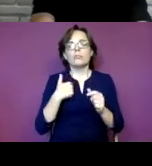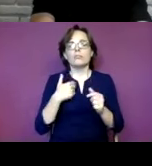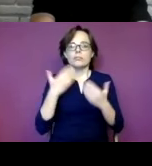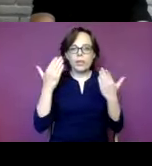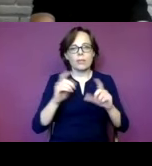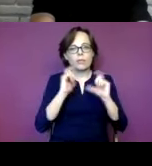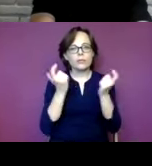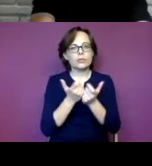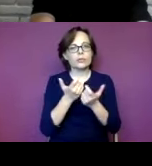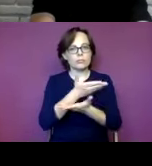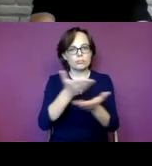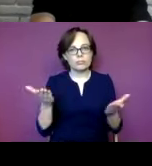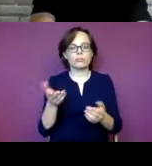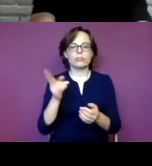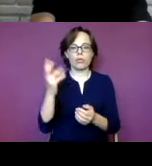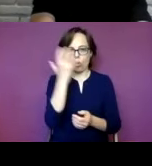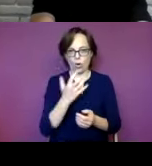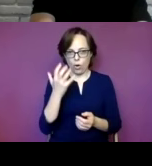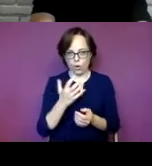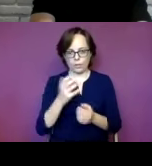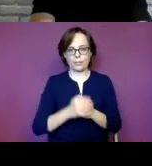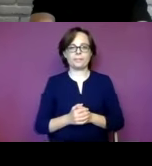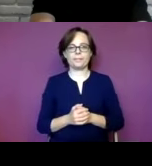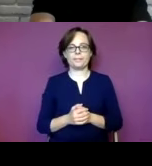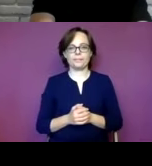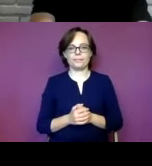przyszłości przez Facebooka.